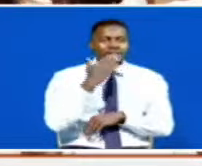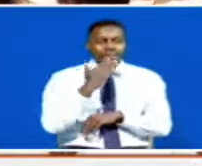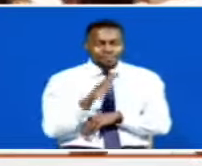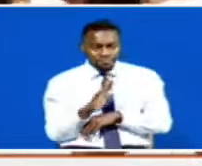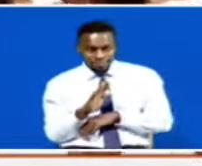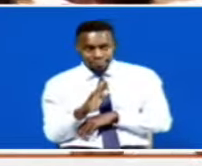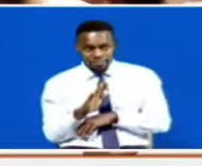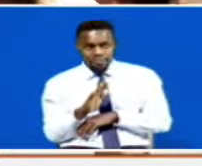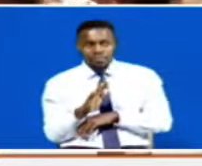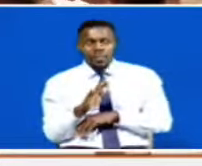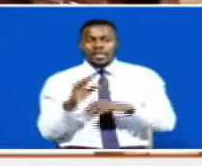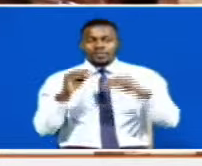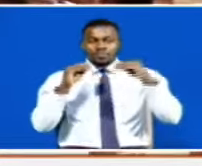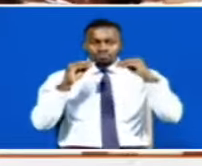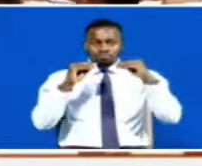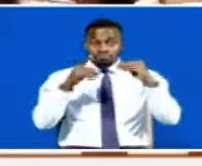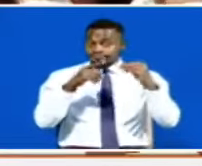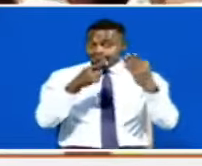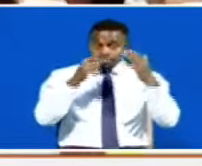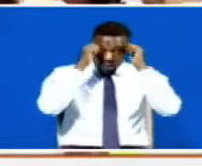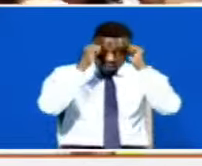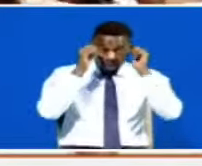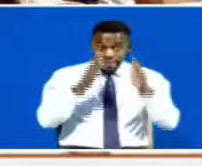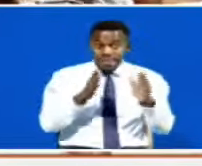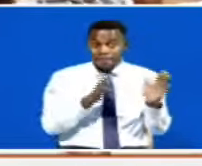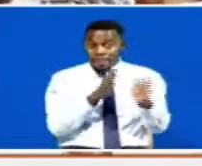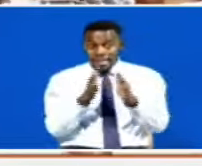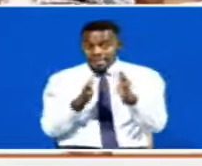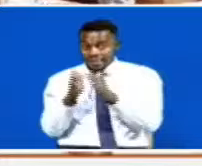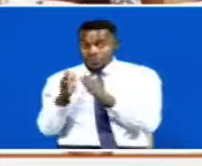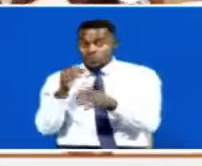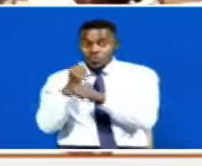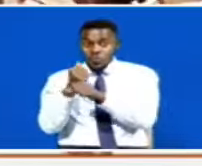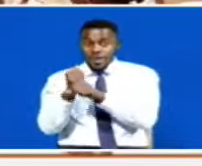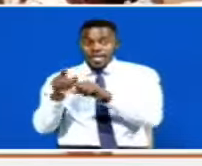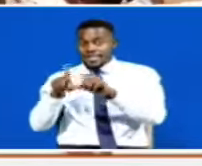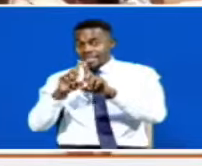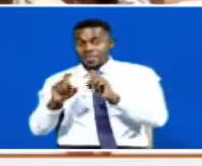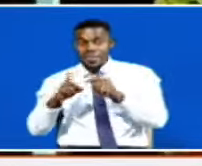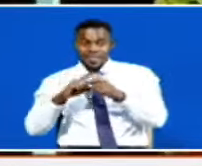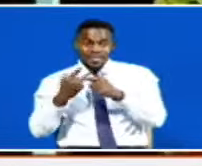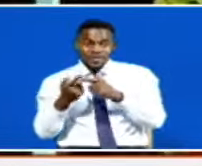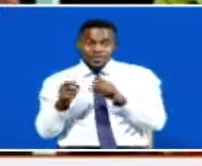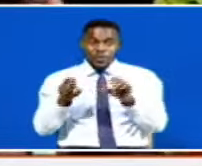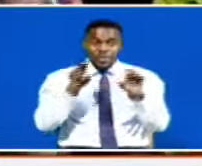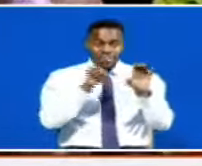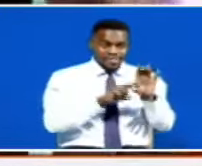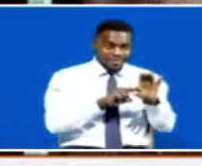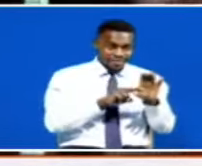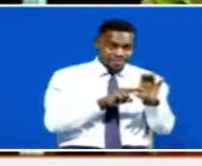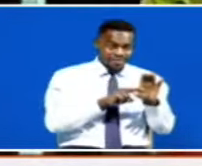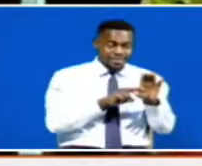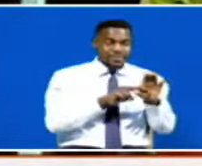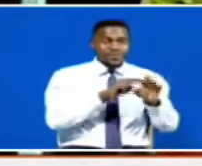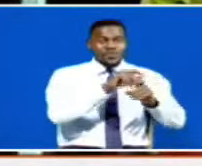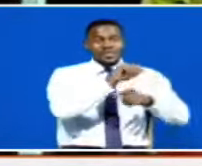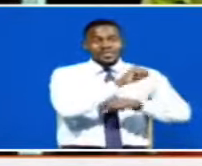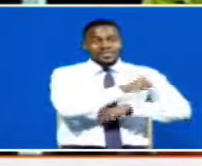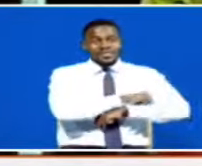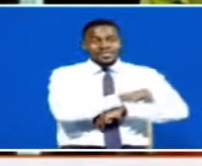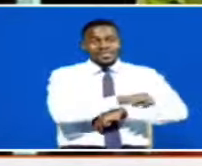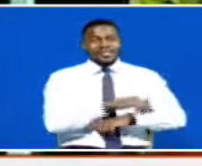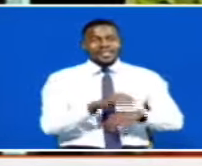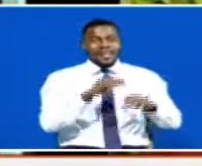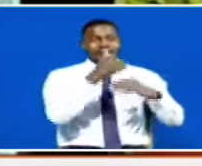mitihani kukimu tajriba zao kabla ya kujiunga na shule mpya kama alivyopendelea wazazi wao. Ask a few parents, or when they call us,